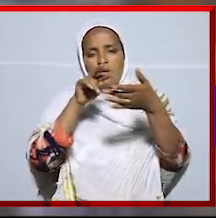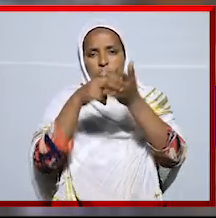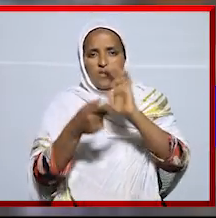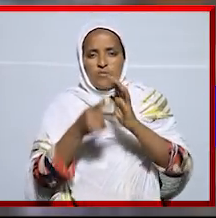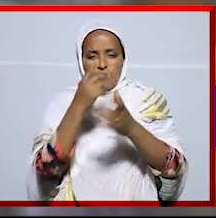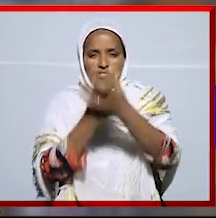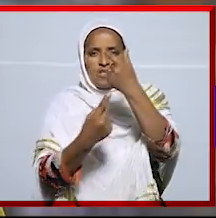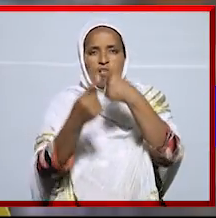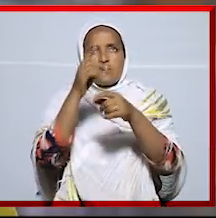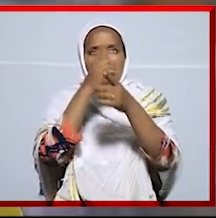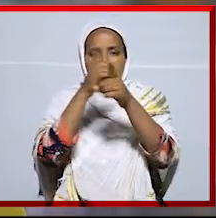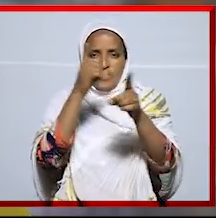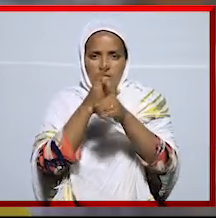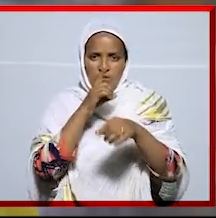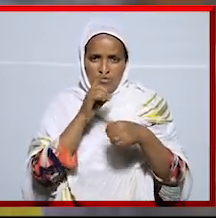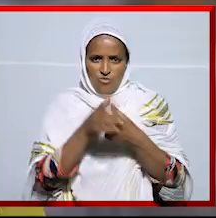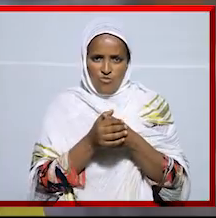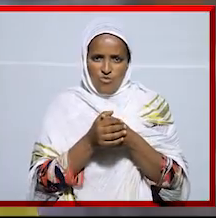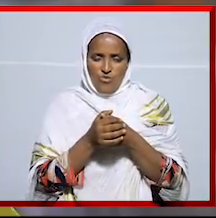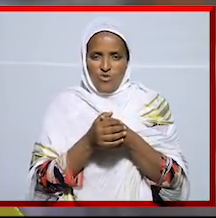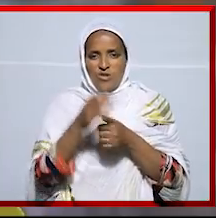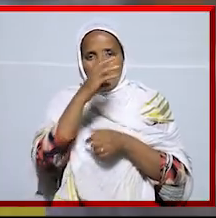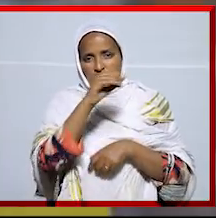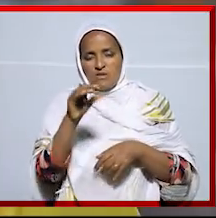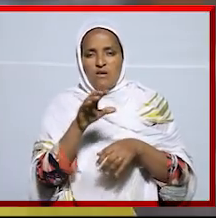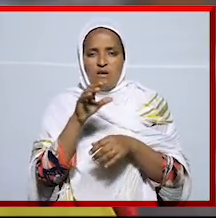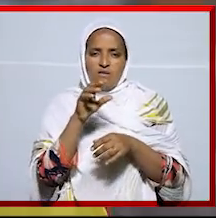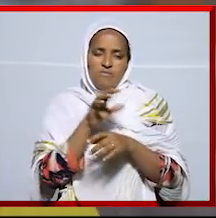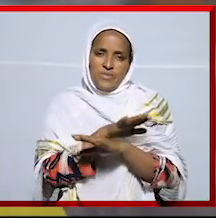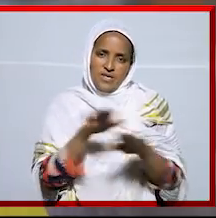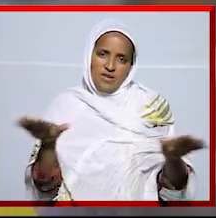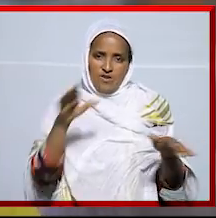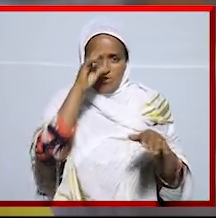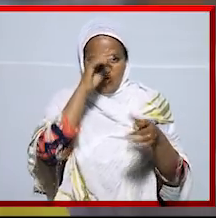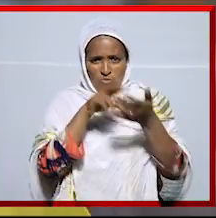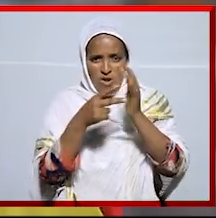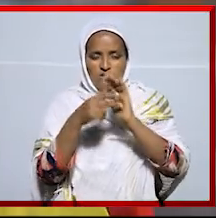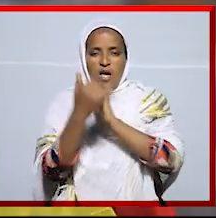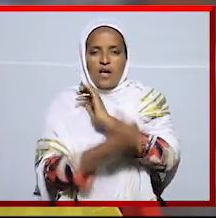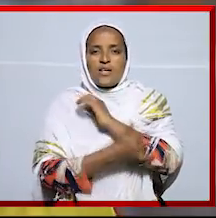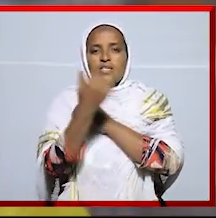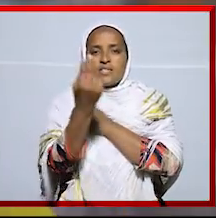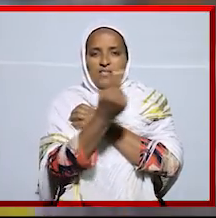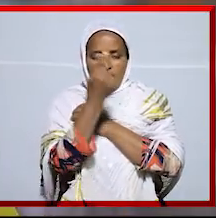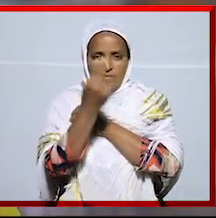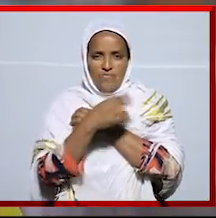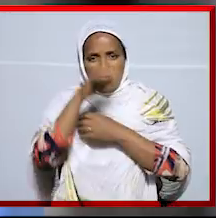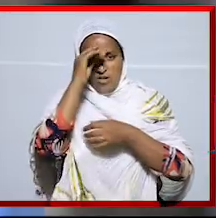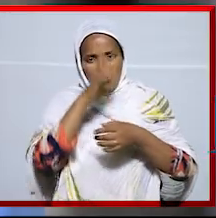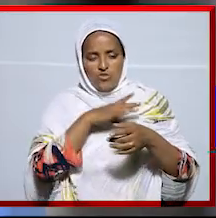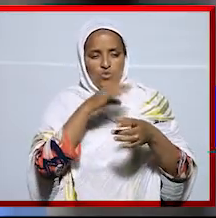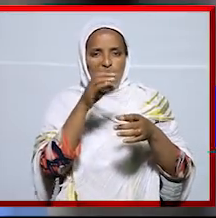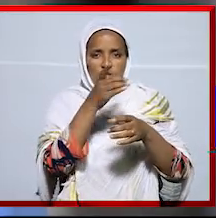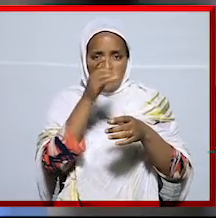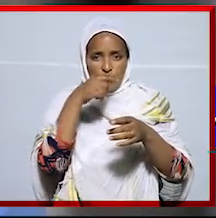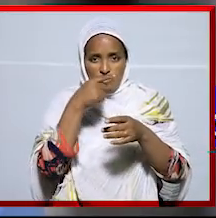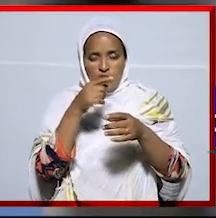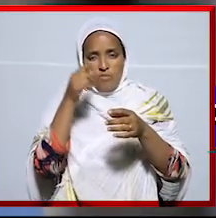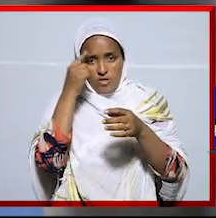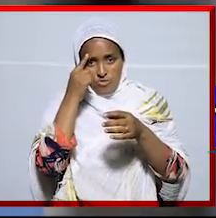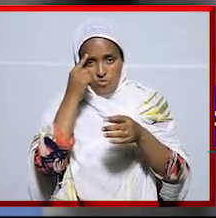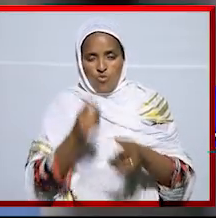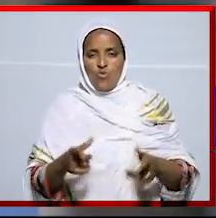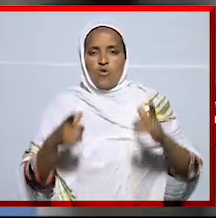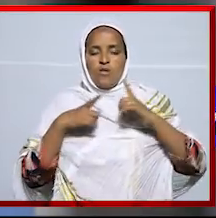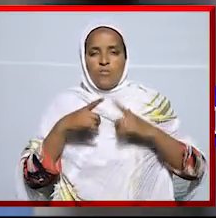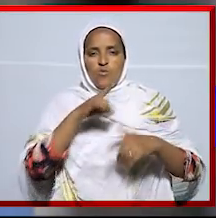ሰው የተፈጠረው ማለት በስላሴ ፍጥሮ የተፈጠረ ነው እና በቃ ሰው ማለት ሀገር እንዲጠቅም ተፈጠረ። ሰው የተፈጠረው ብዬ